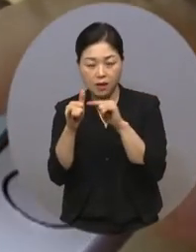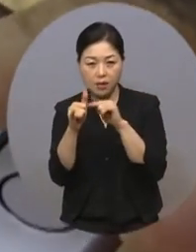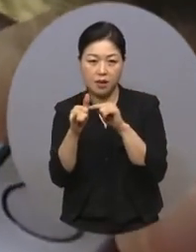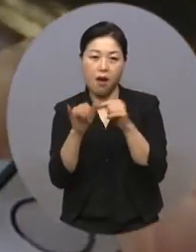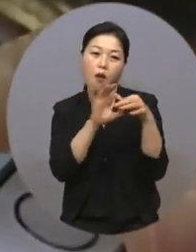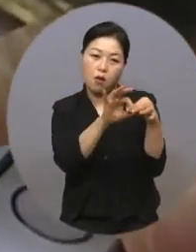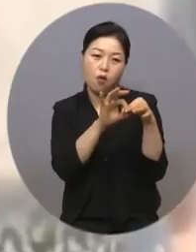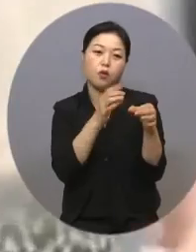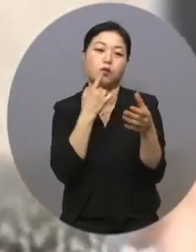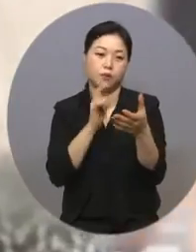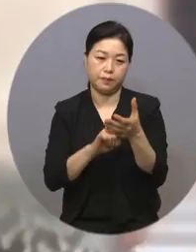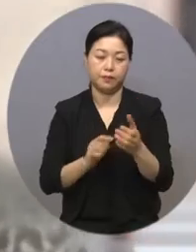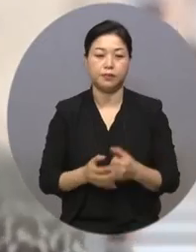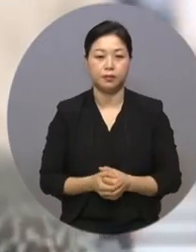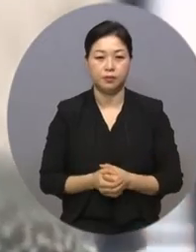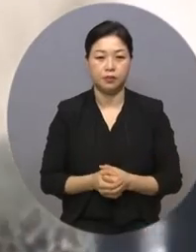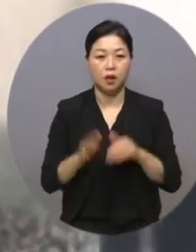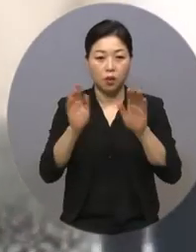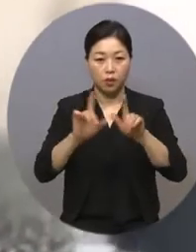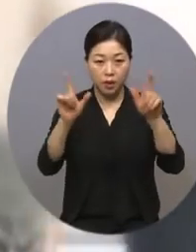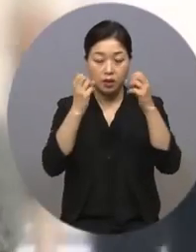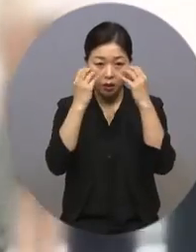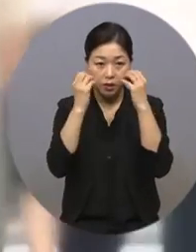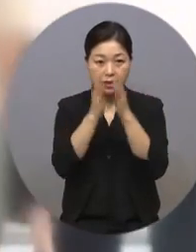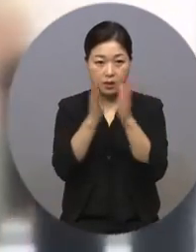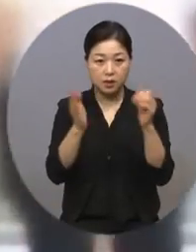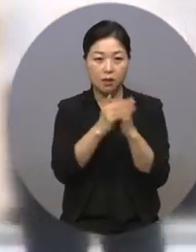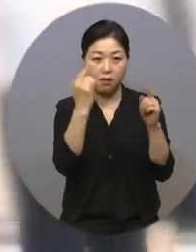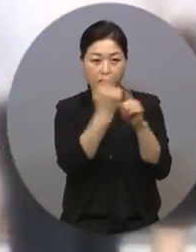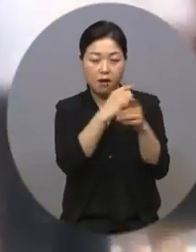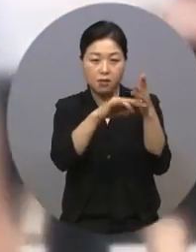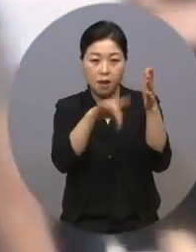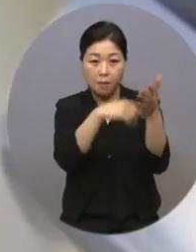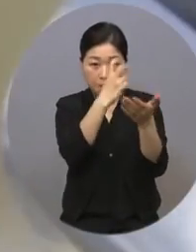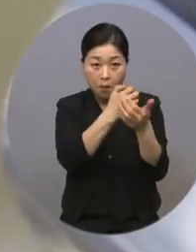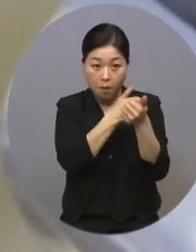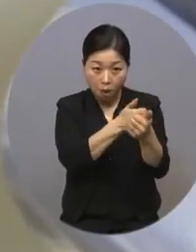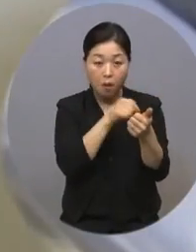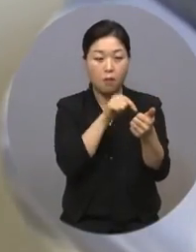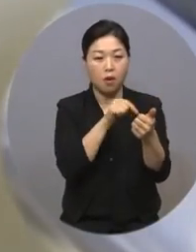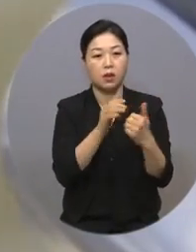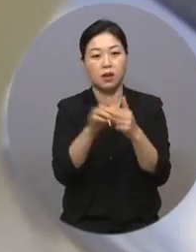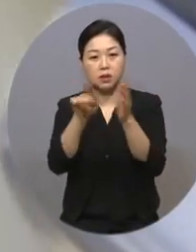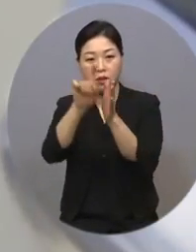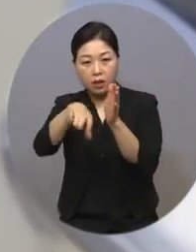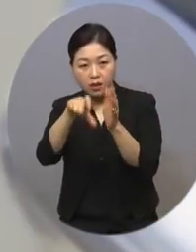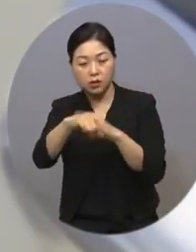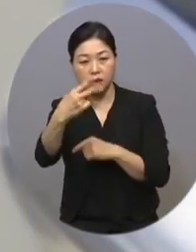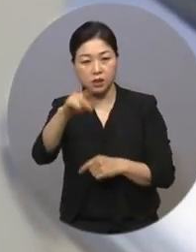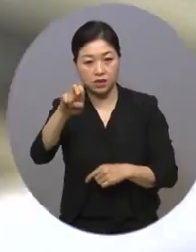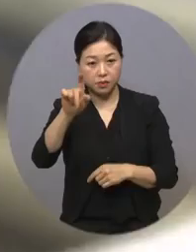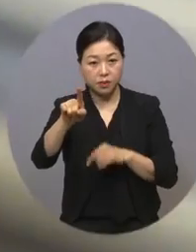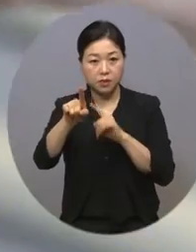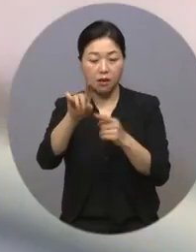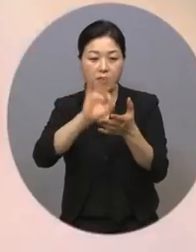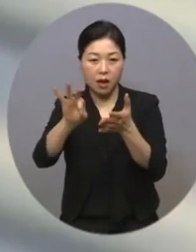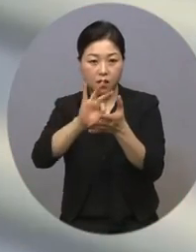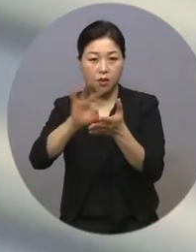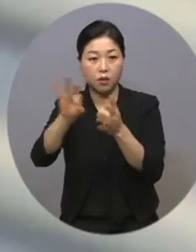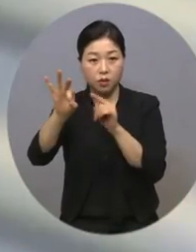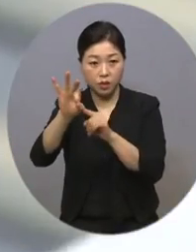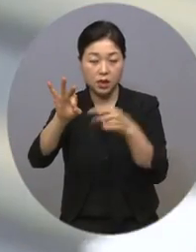했읍니다 올해 새로 적용되는 개정 세법에 따르면 신용카드 등 2021년 소비 금액이